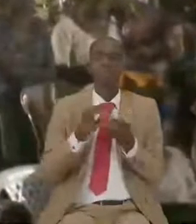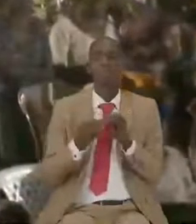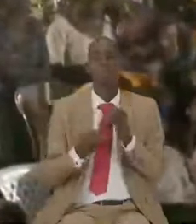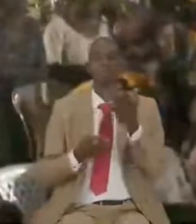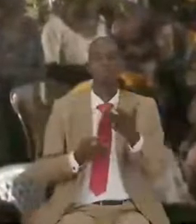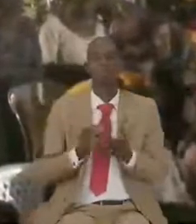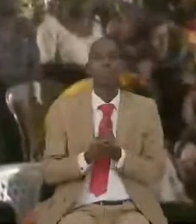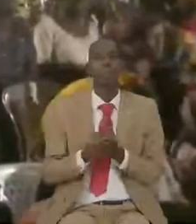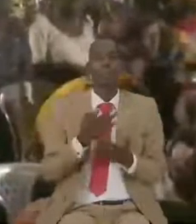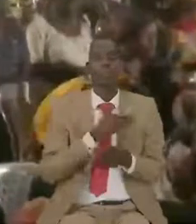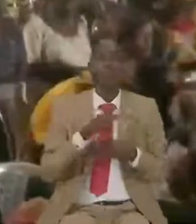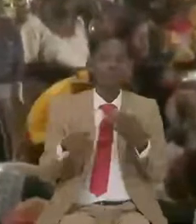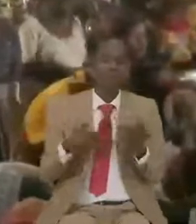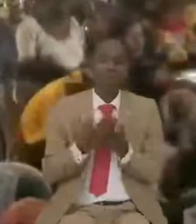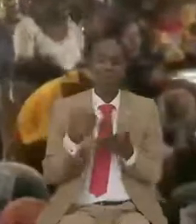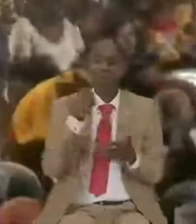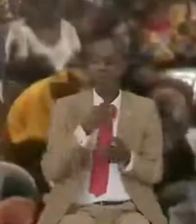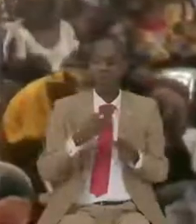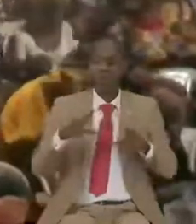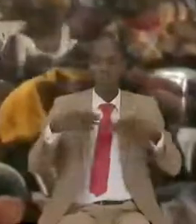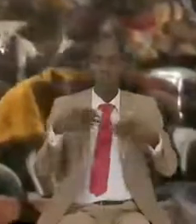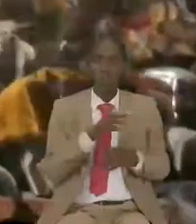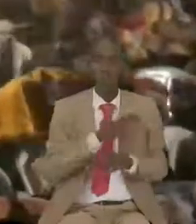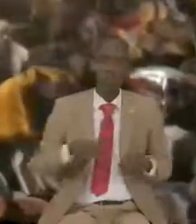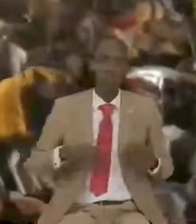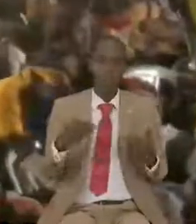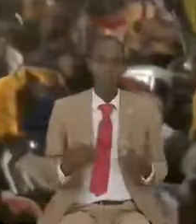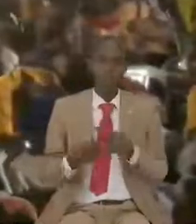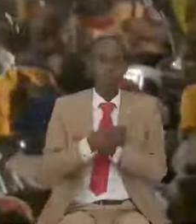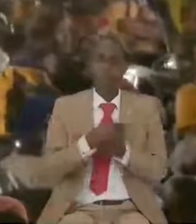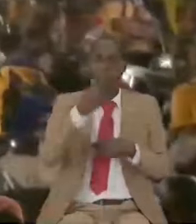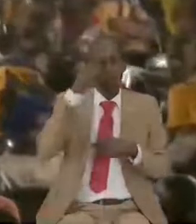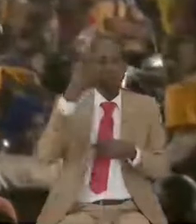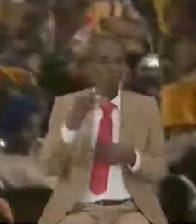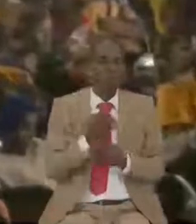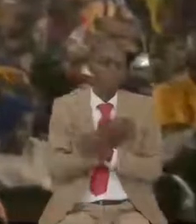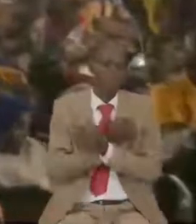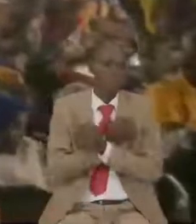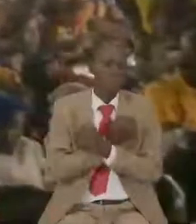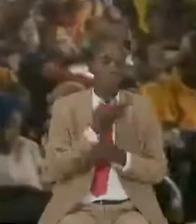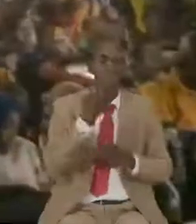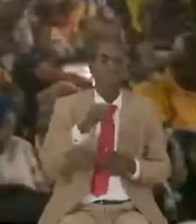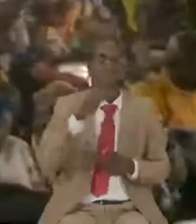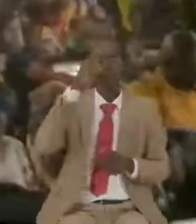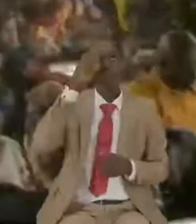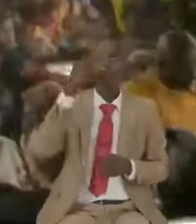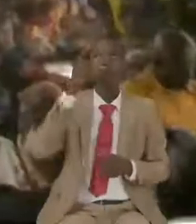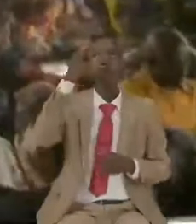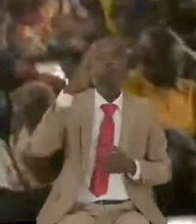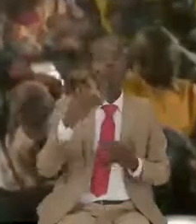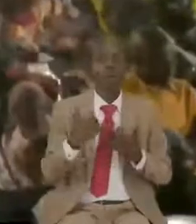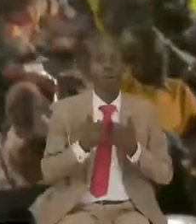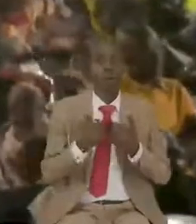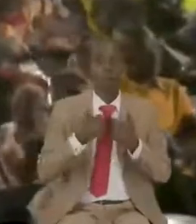un SMS, passe par ce numéro plus 234 91 54 44